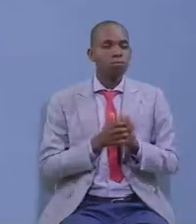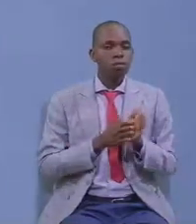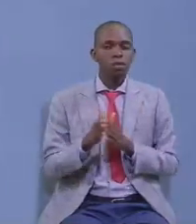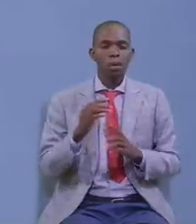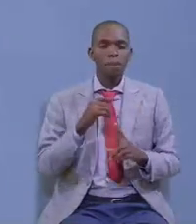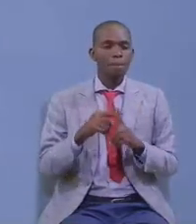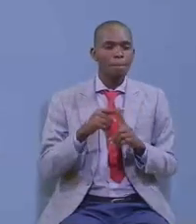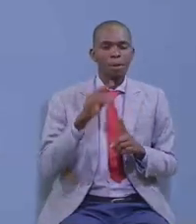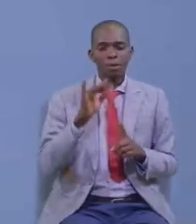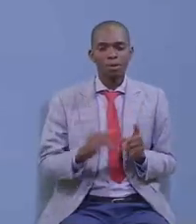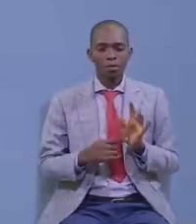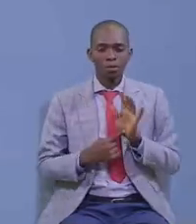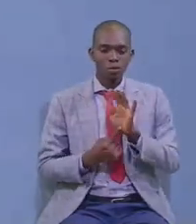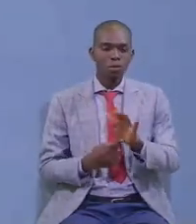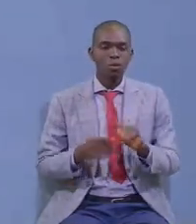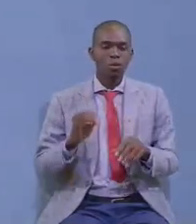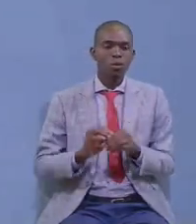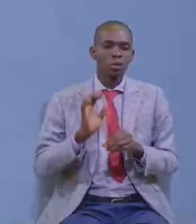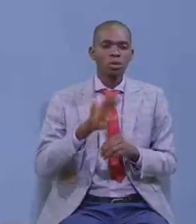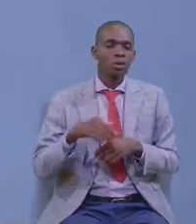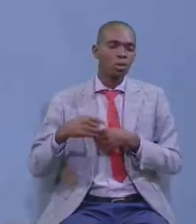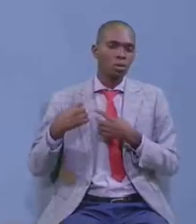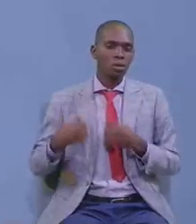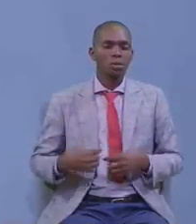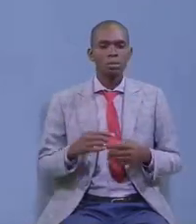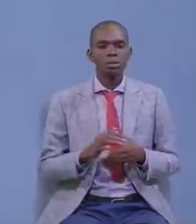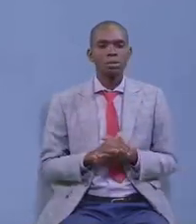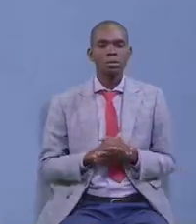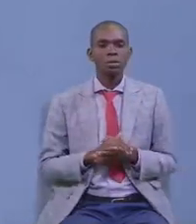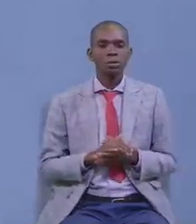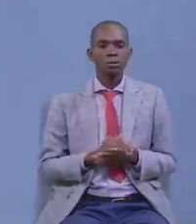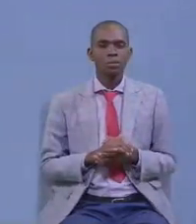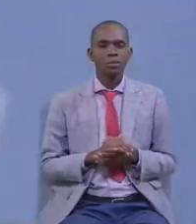Avec une passion manifestée de façon positive dans ton cœur.